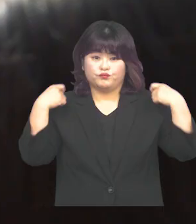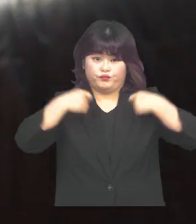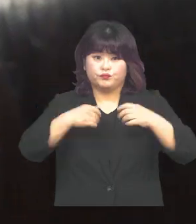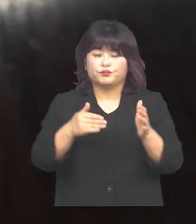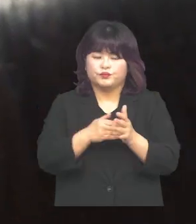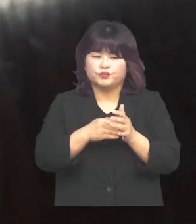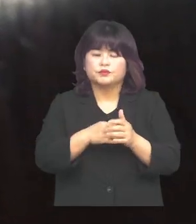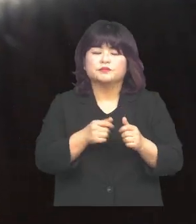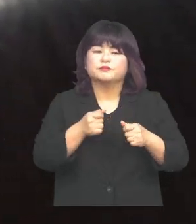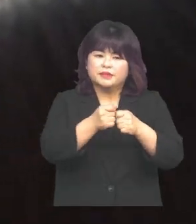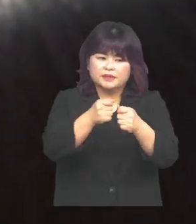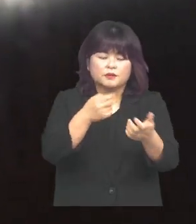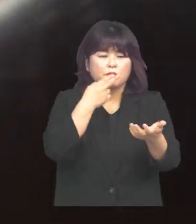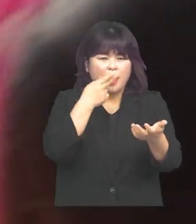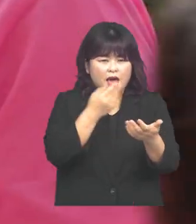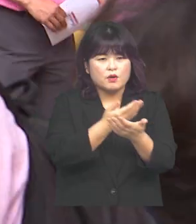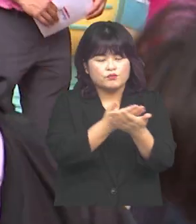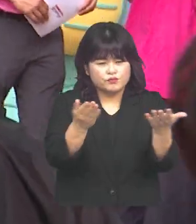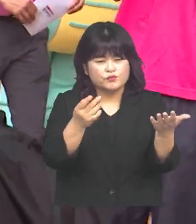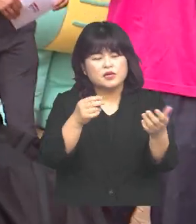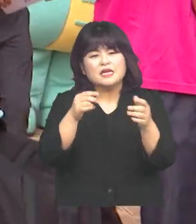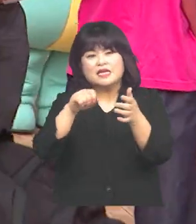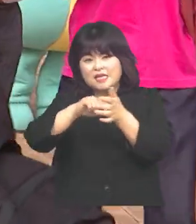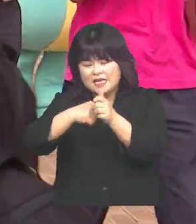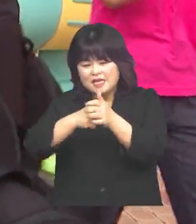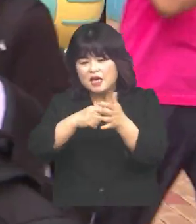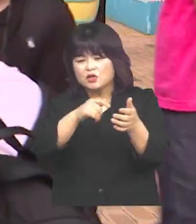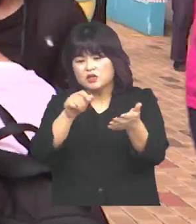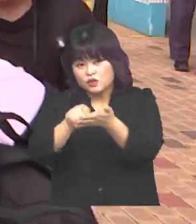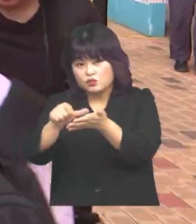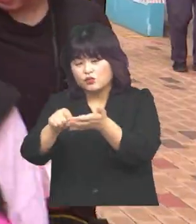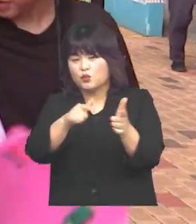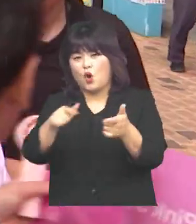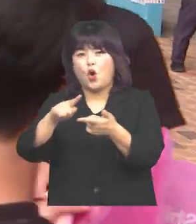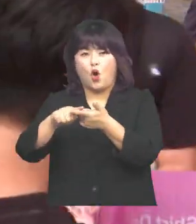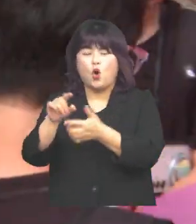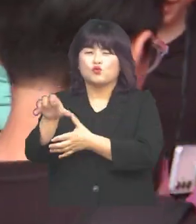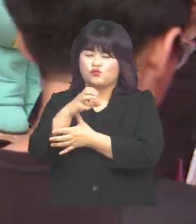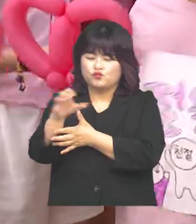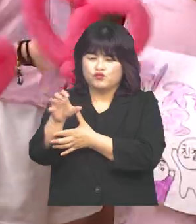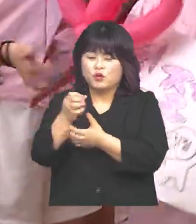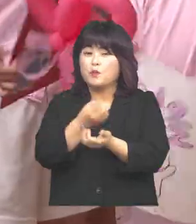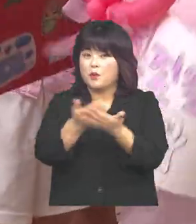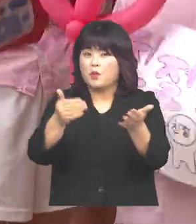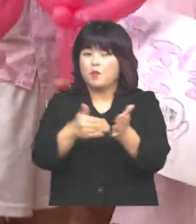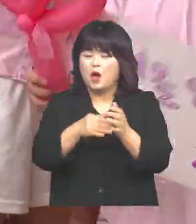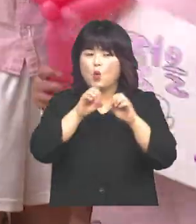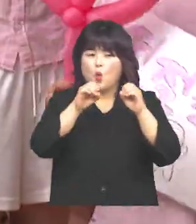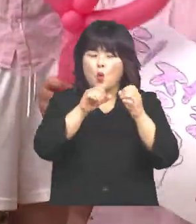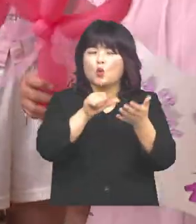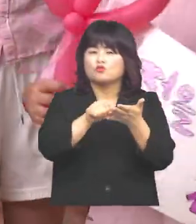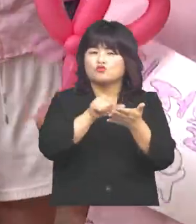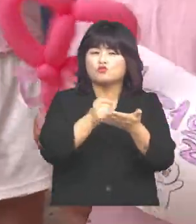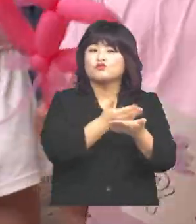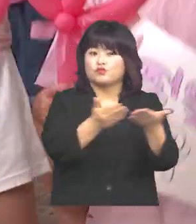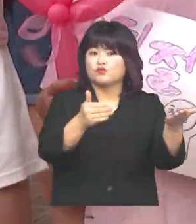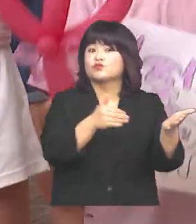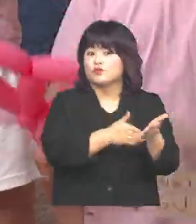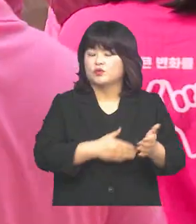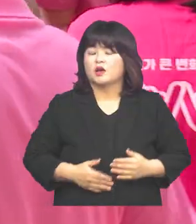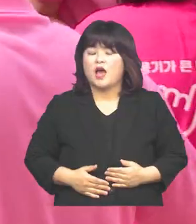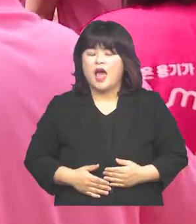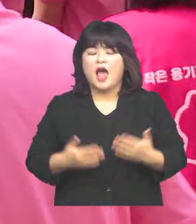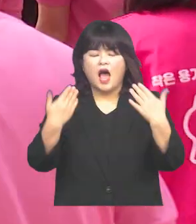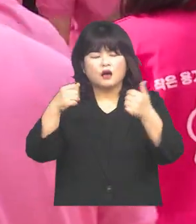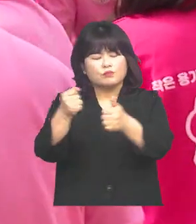입고 피켓과 함께 분홍색 파일, 키링, 지우개, 휴대용 선풍기 등 홍보 물품을 학생들에게